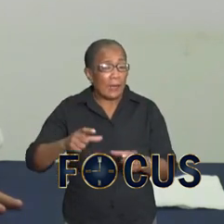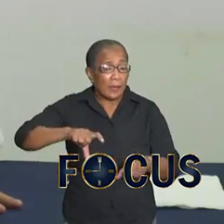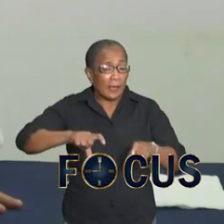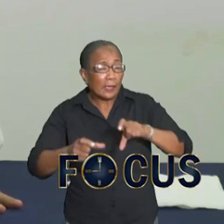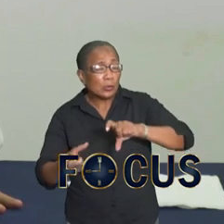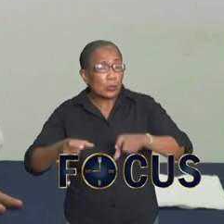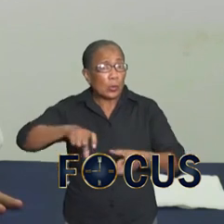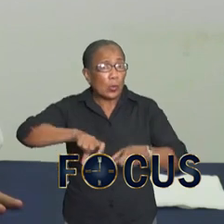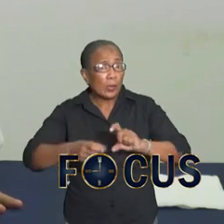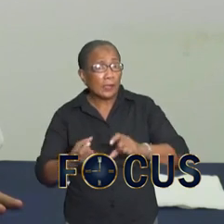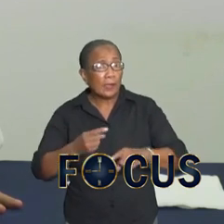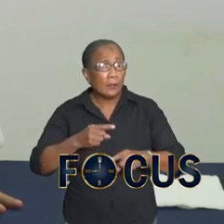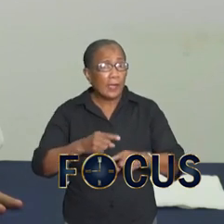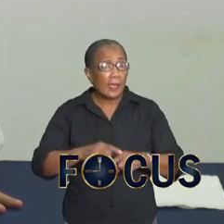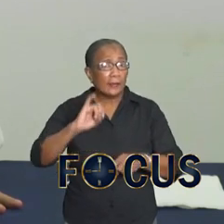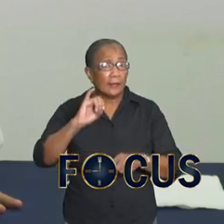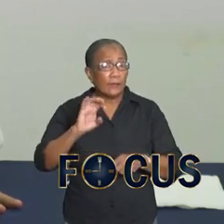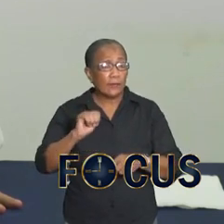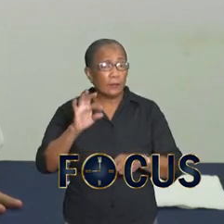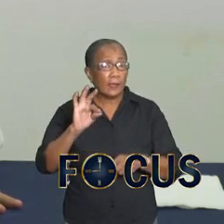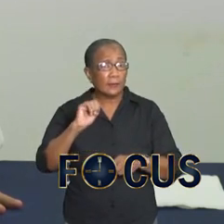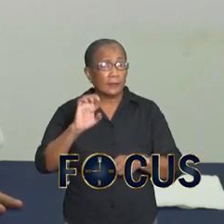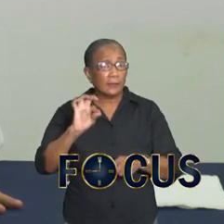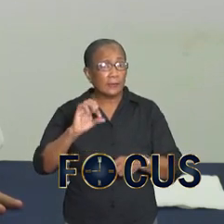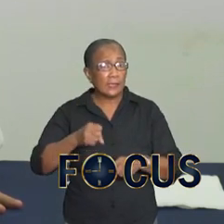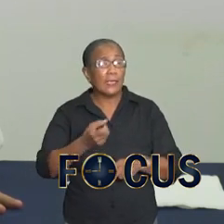ieder geval dat ivermectine wel het